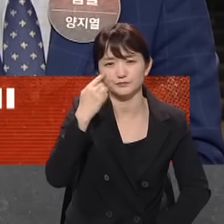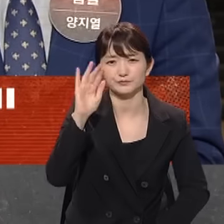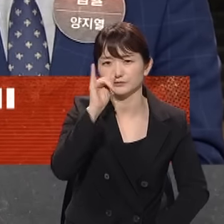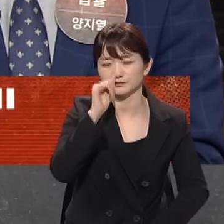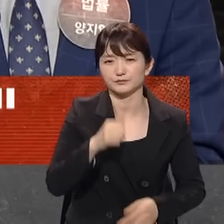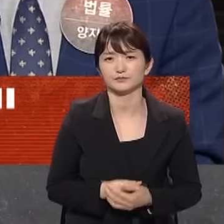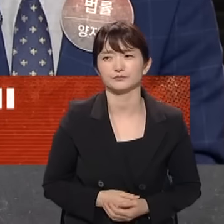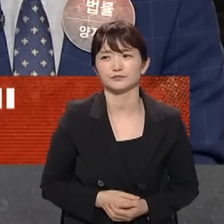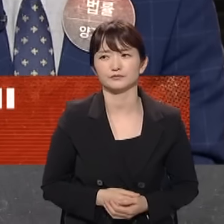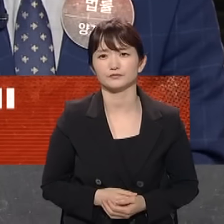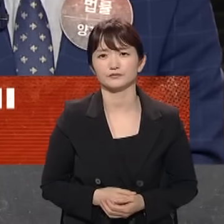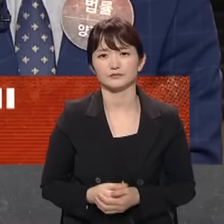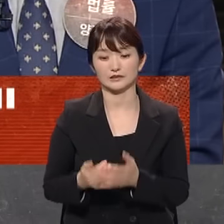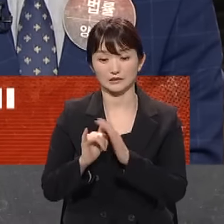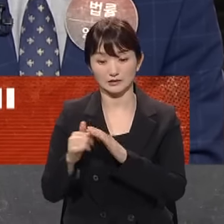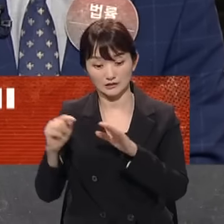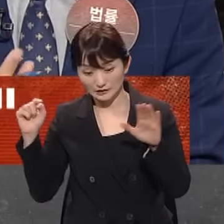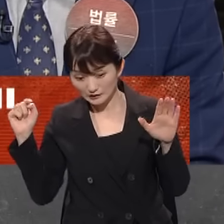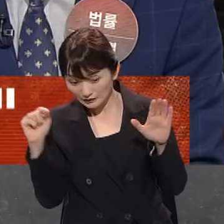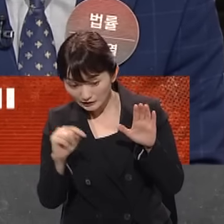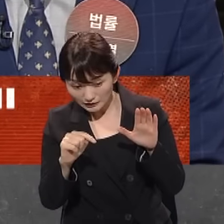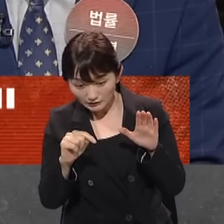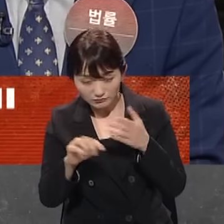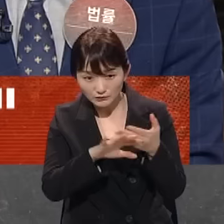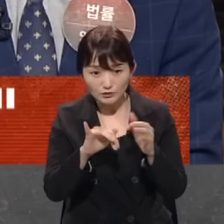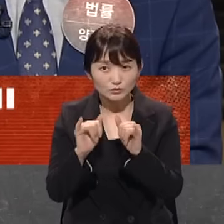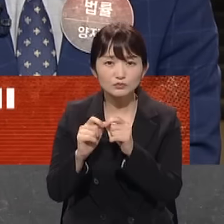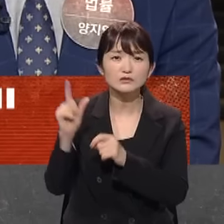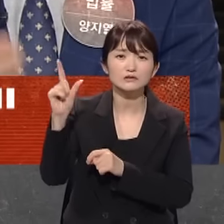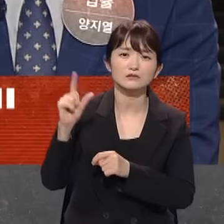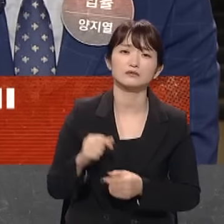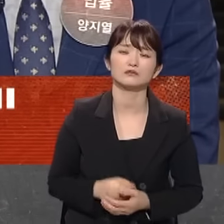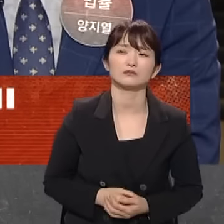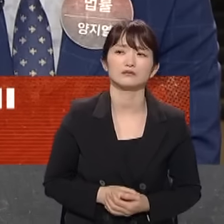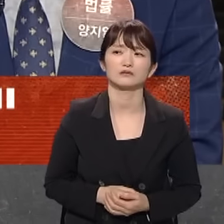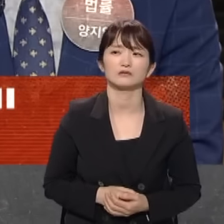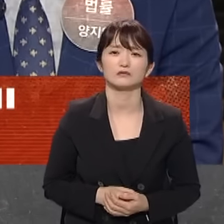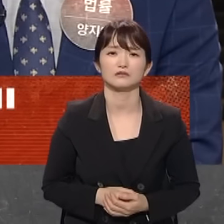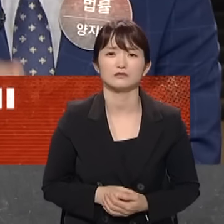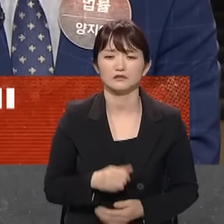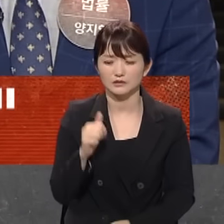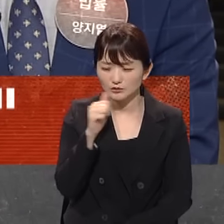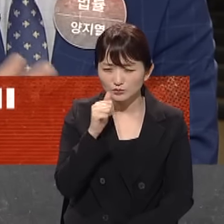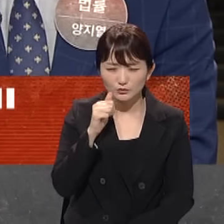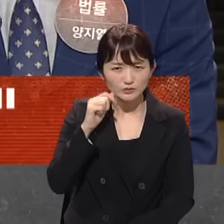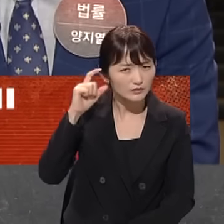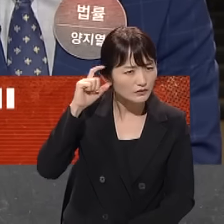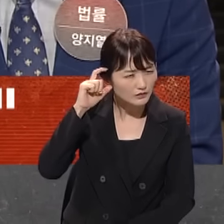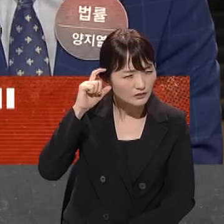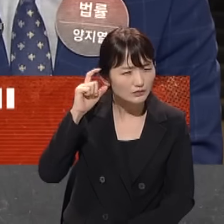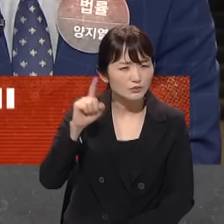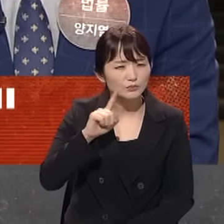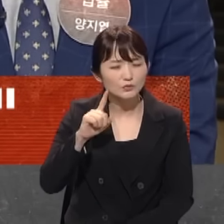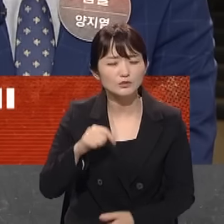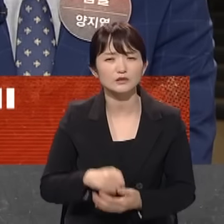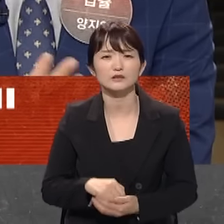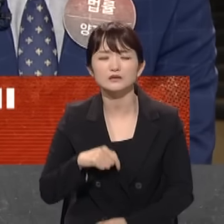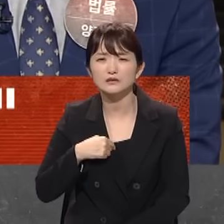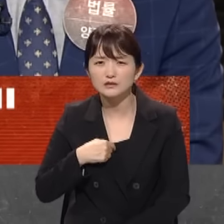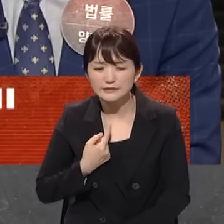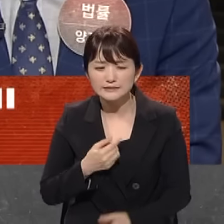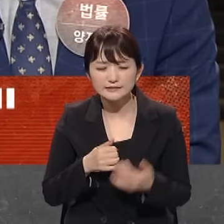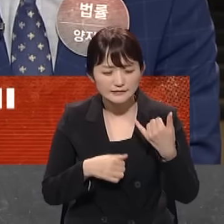또 그러다 보니까 가족들 찾아온 가족들도 대부분 또 외국인들이 아니었겠습니까? 이렇게 뭐 통역기 같은 걸 귀에 끼고 애타게 지금 자신의